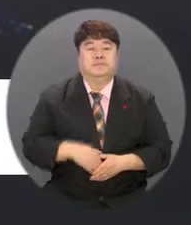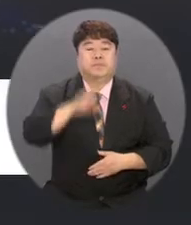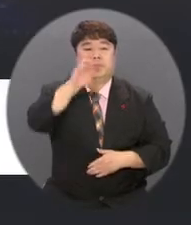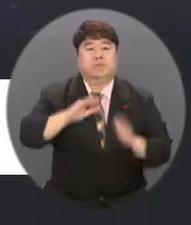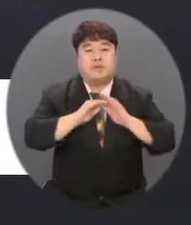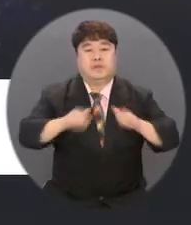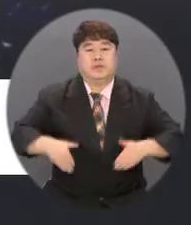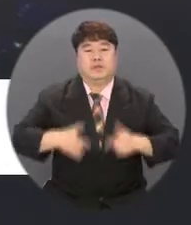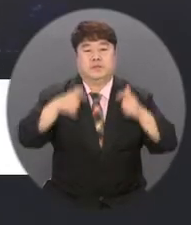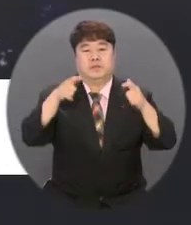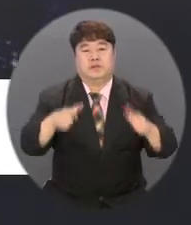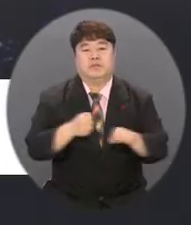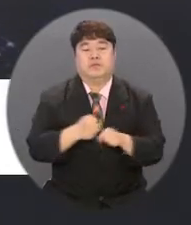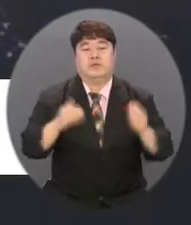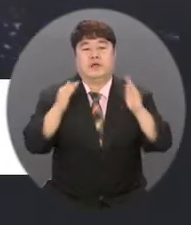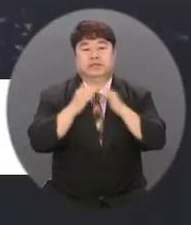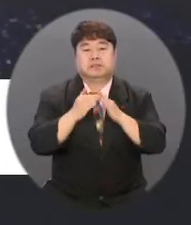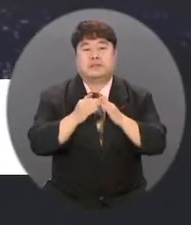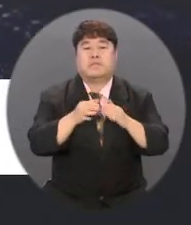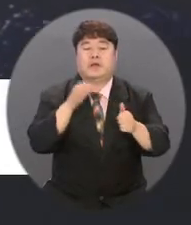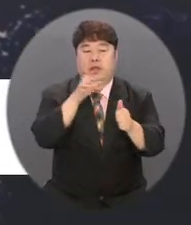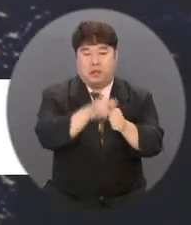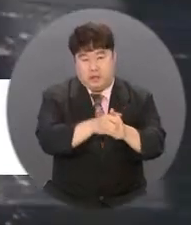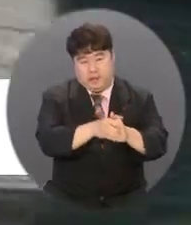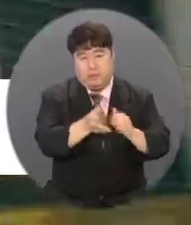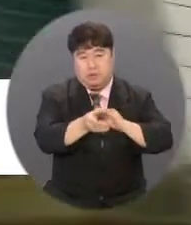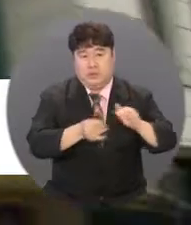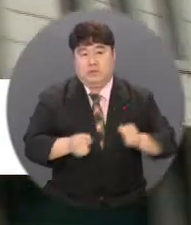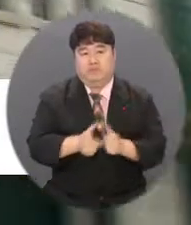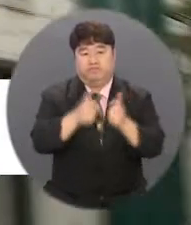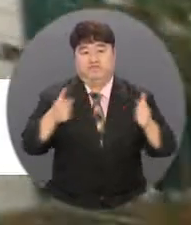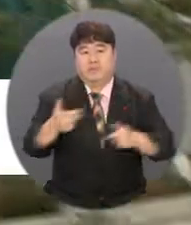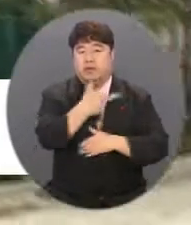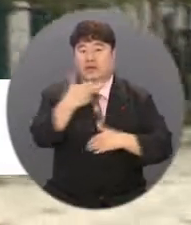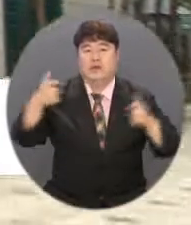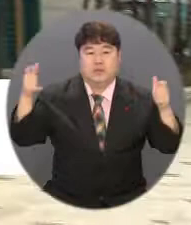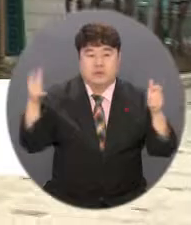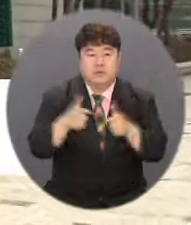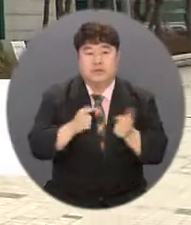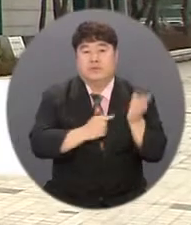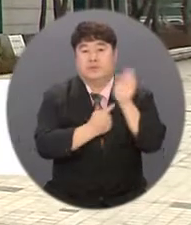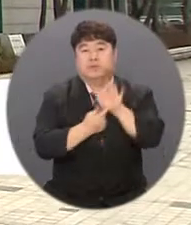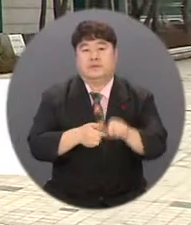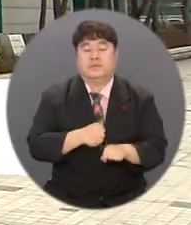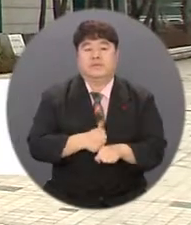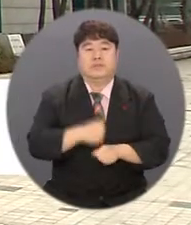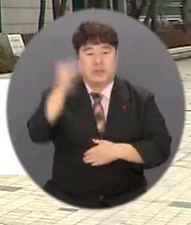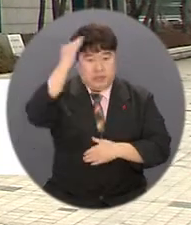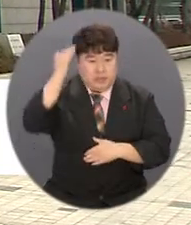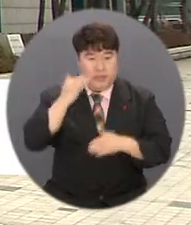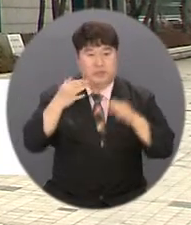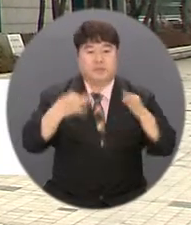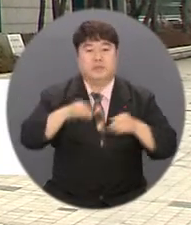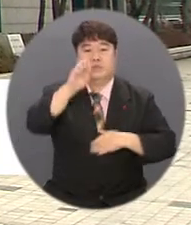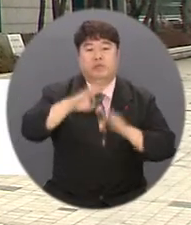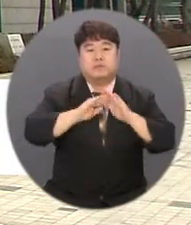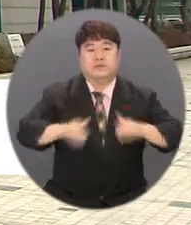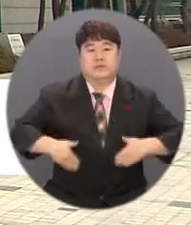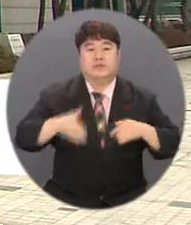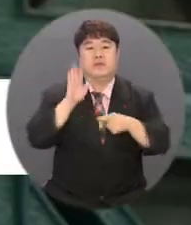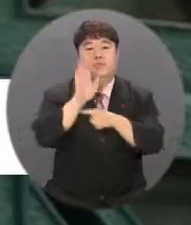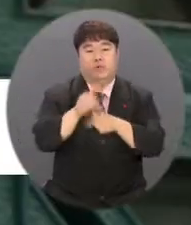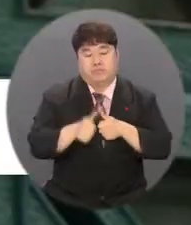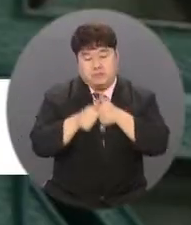광주 전남 지역의 주택담보대출 증가폭이 크게 줄어든 것으로 나타났습니다. 한국은행 광주 전남